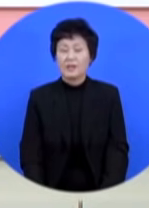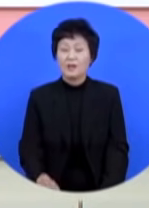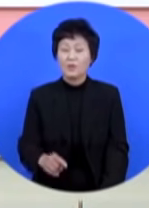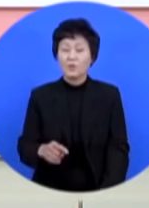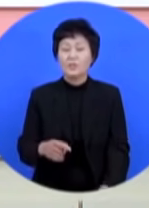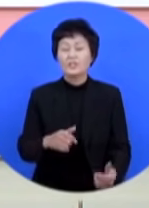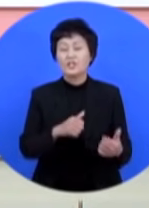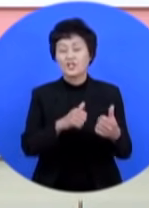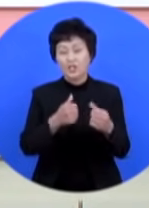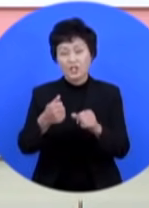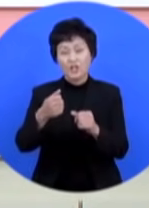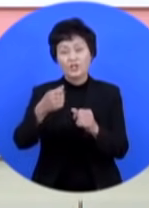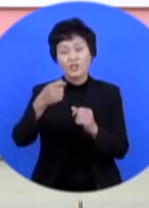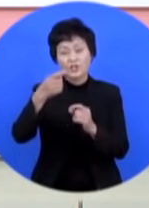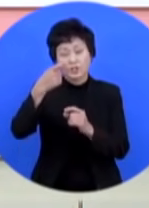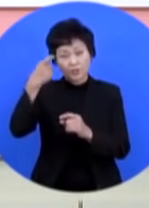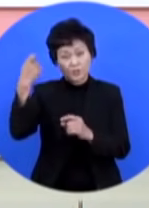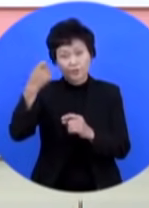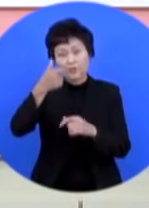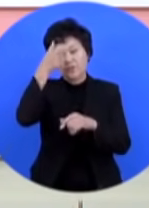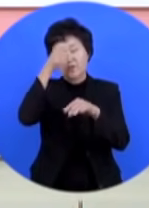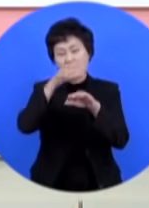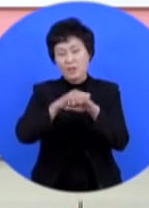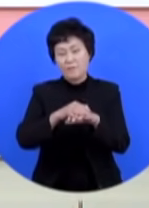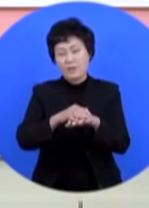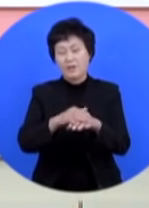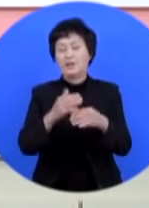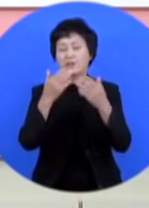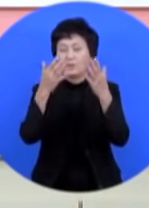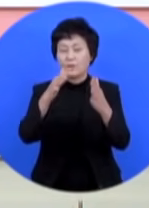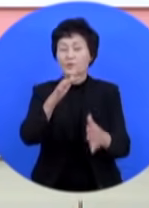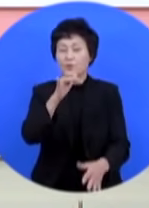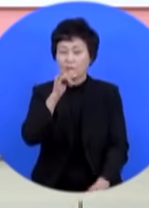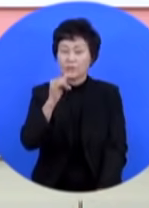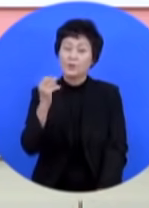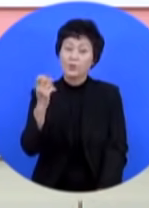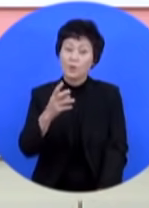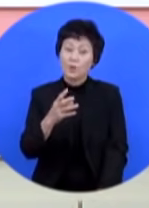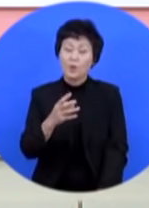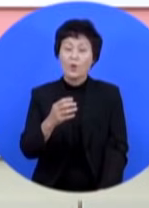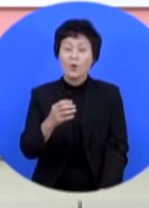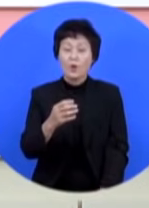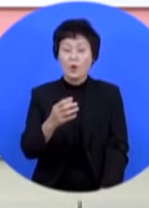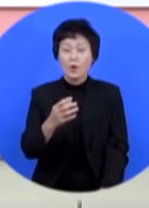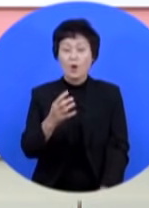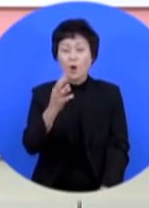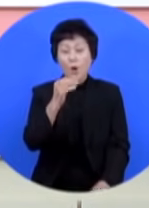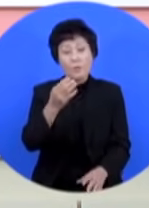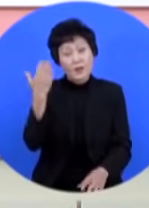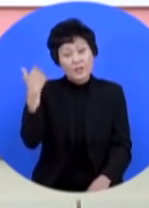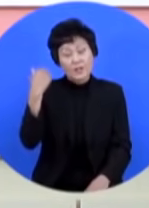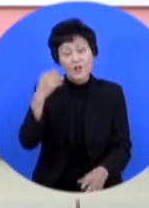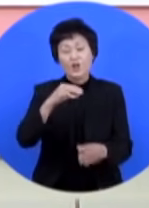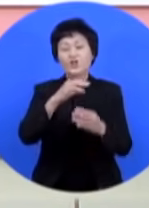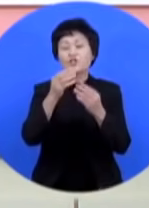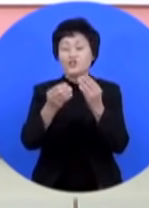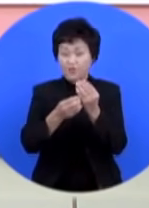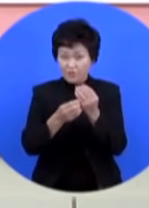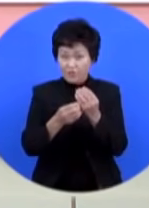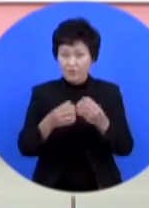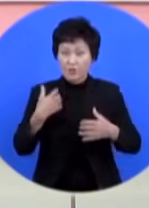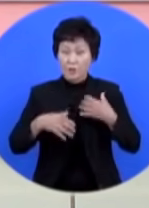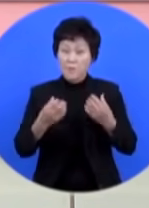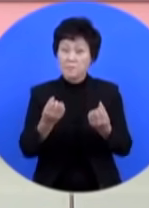예배를 드립니다. 네. 아, 그리고 얼마 전에 그 지나간 추석 같은 명절이 될 때 네.